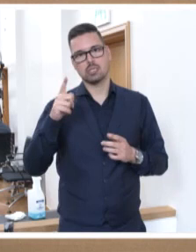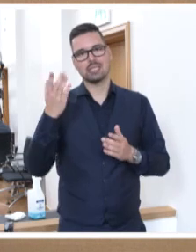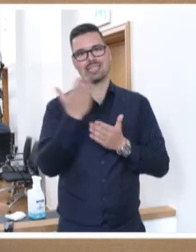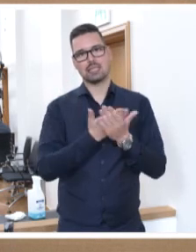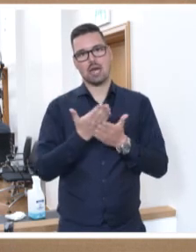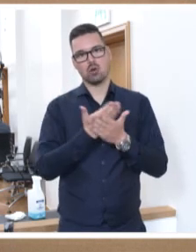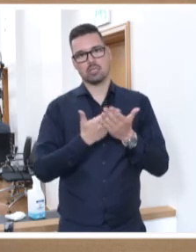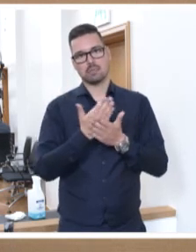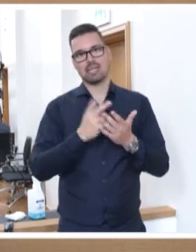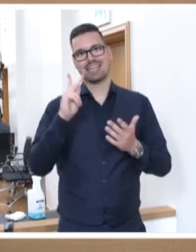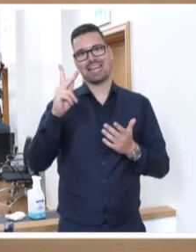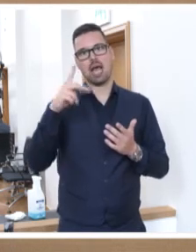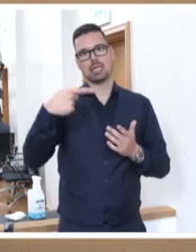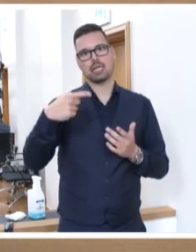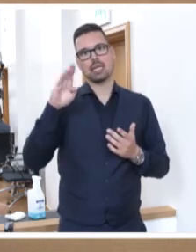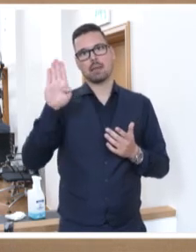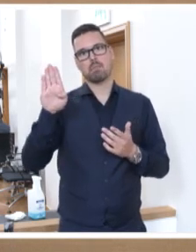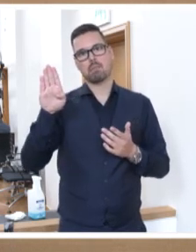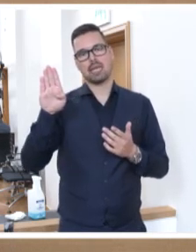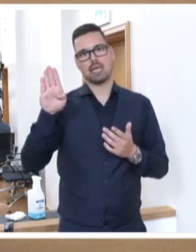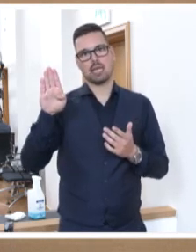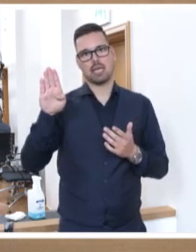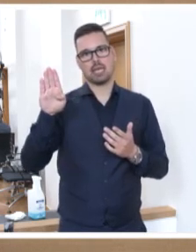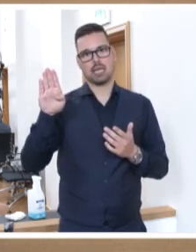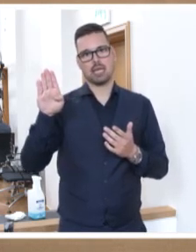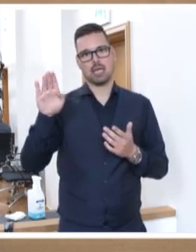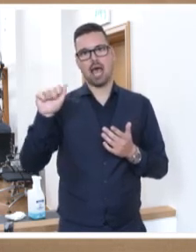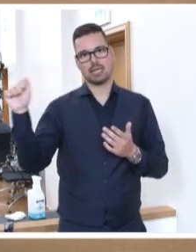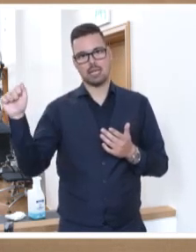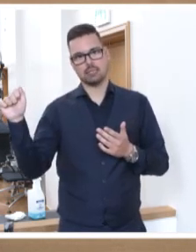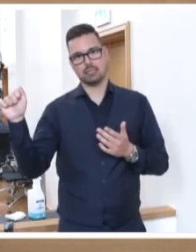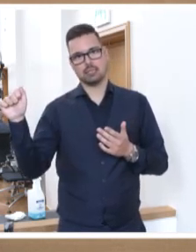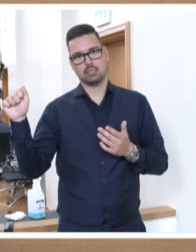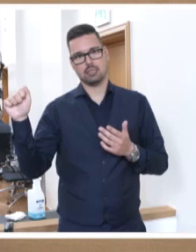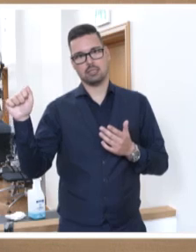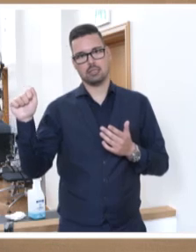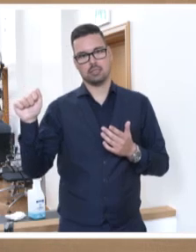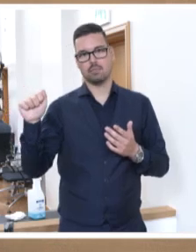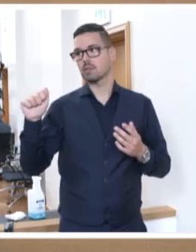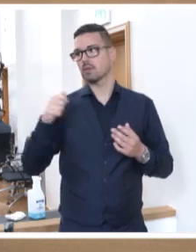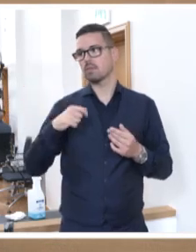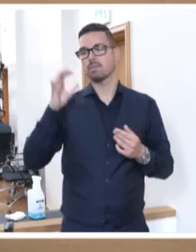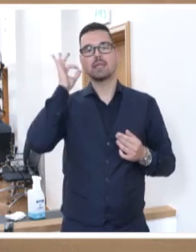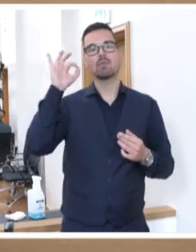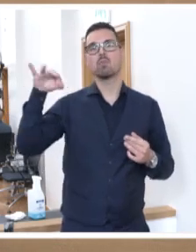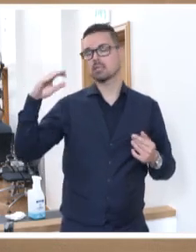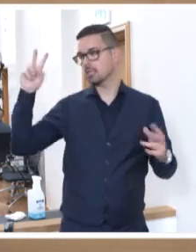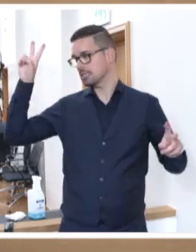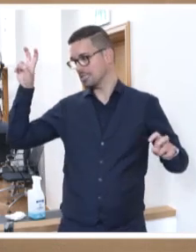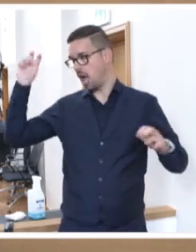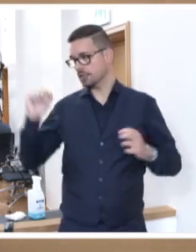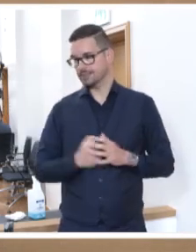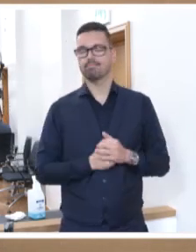ausgebildeter KGB-Agent. Er selbst sagt von sich, Frau Präsidentin, ich zitiere mit Ihrer